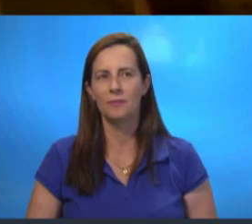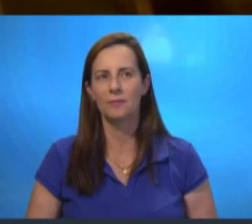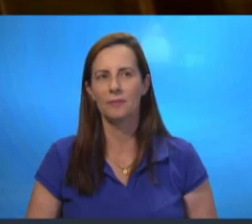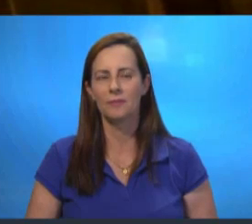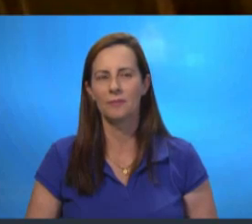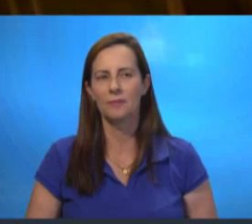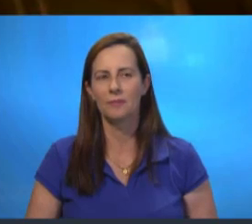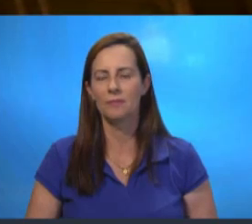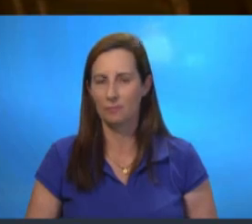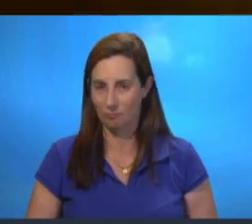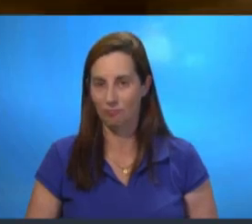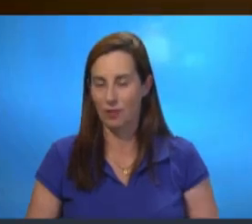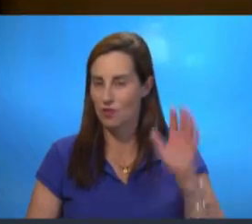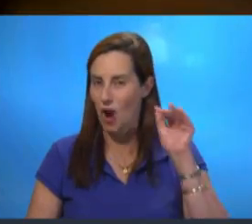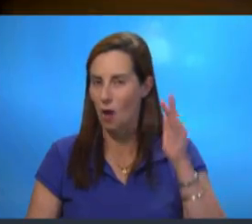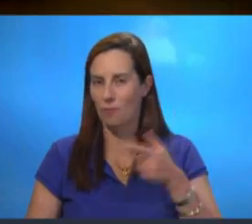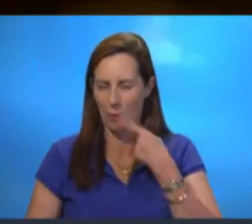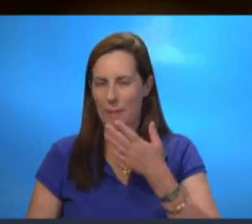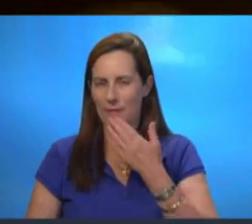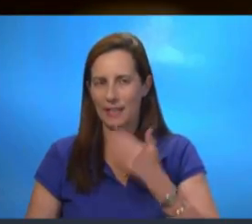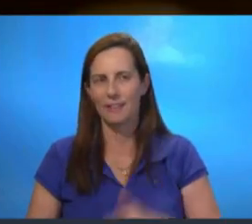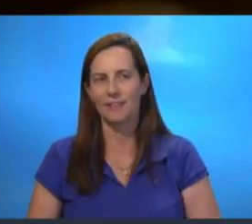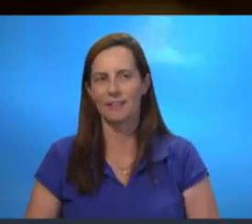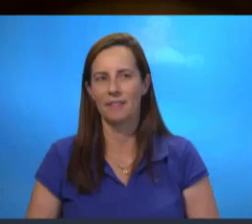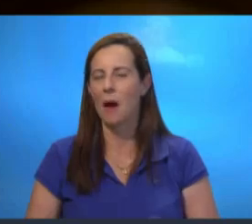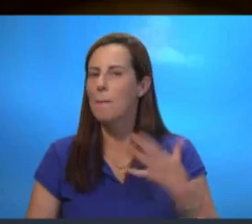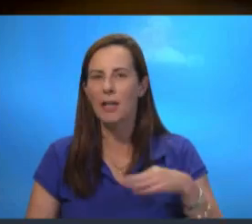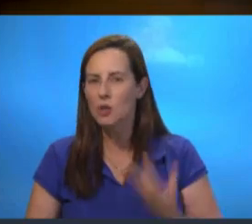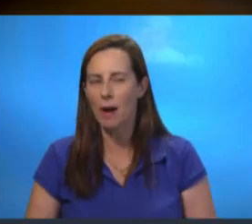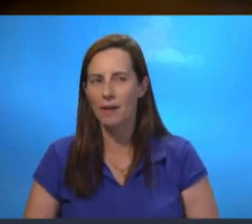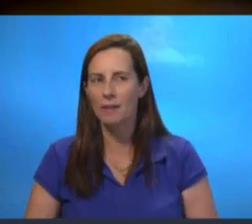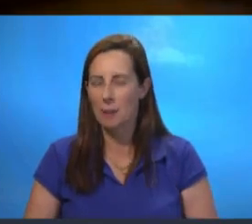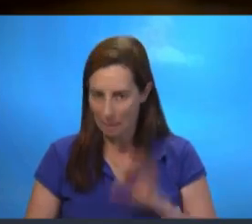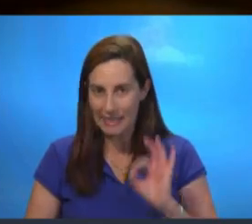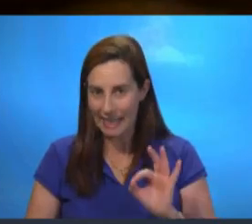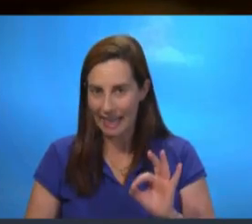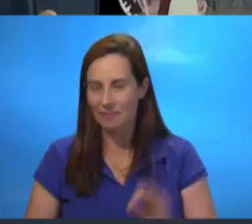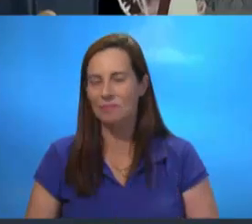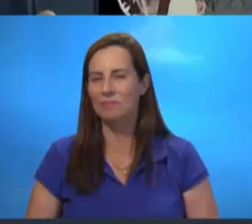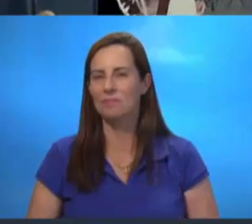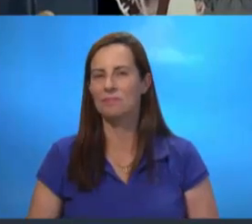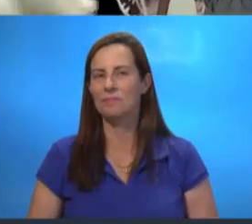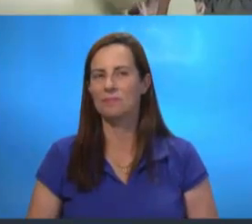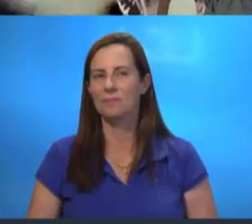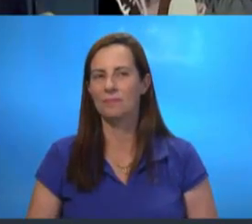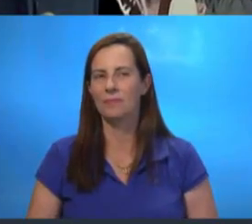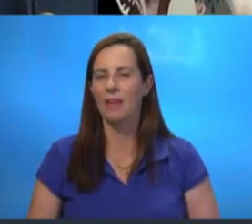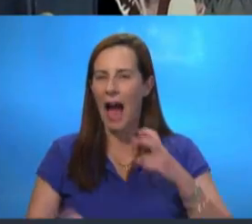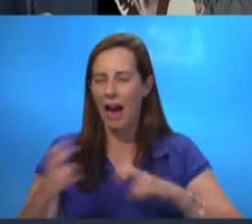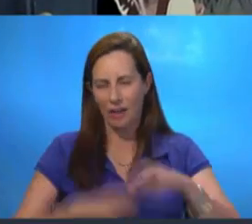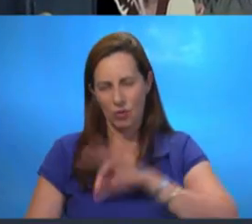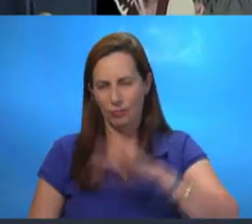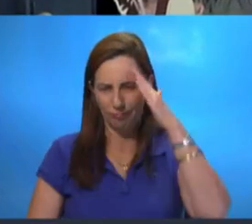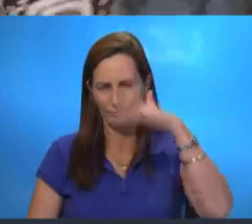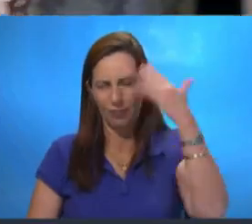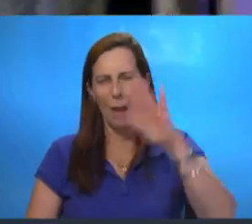אותו. שלום. שלום. מה נשמע? בסדר. הקרקס הרוסי ידוע באילוף